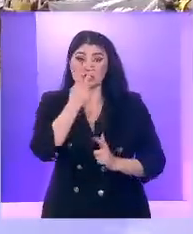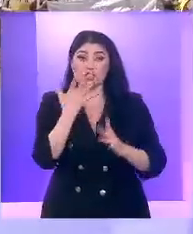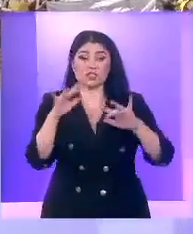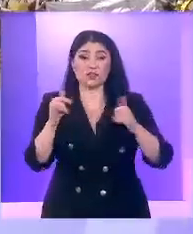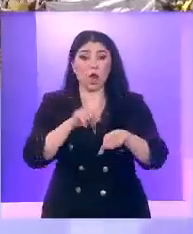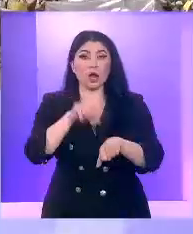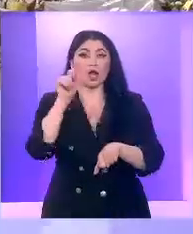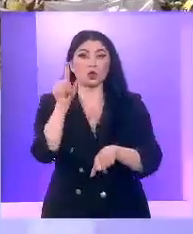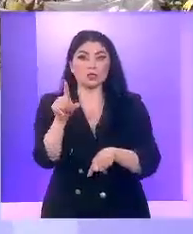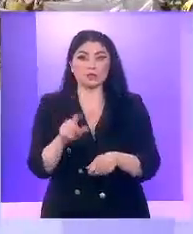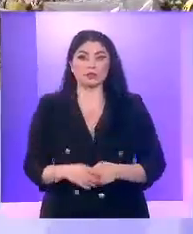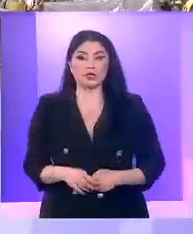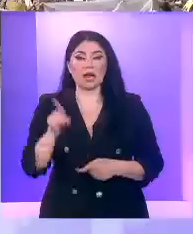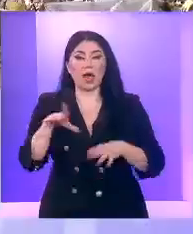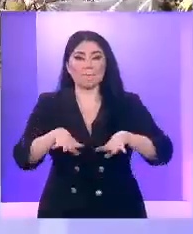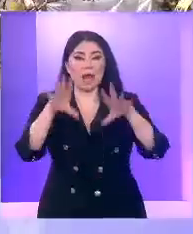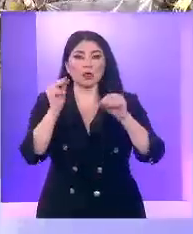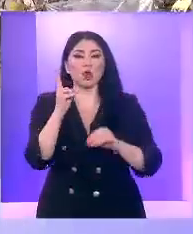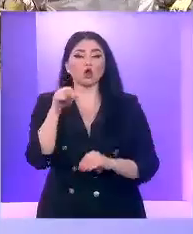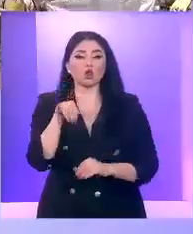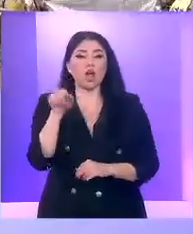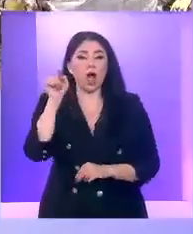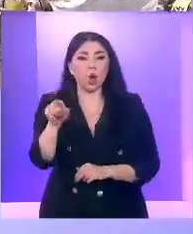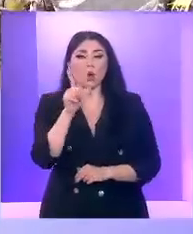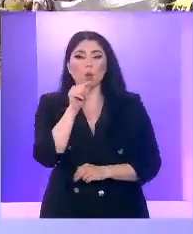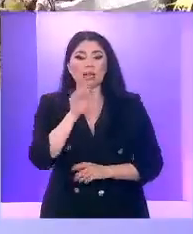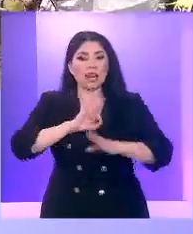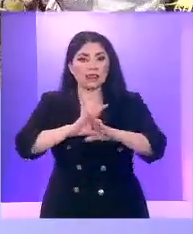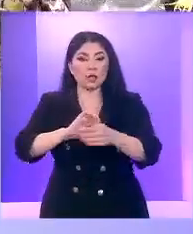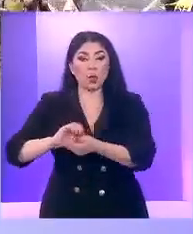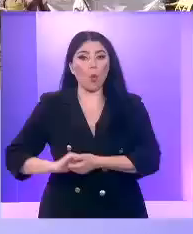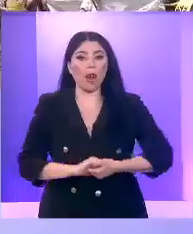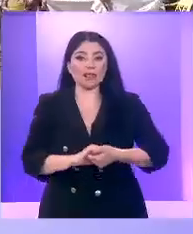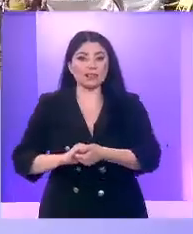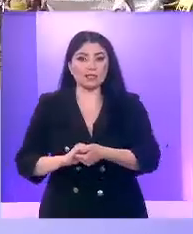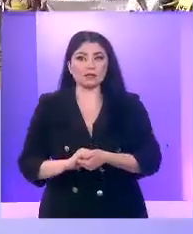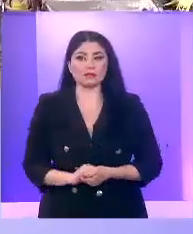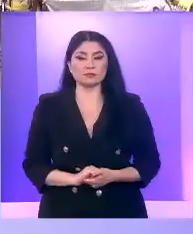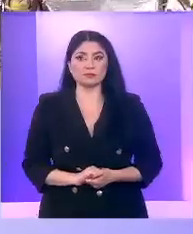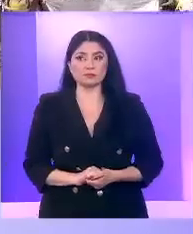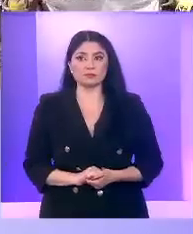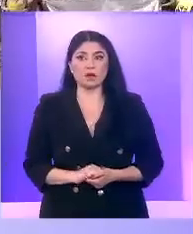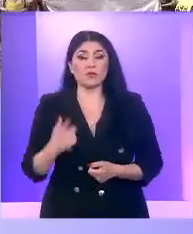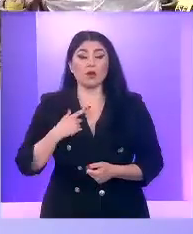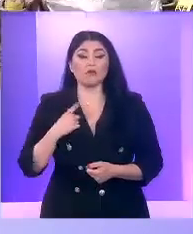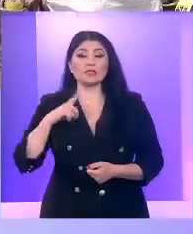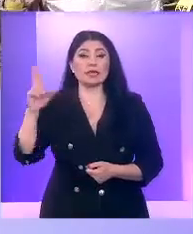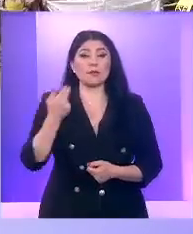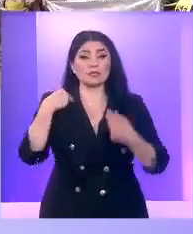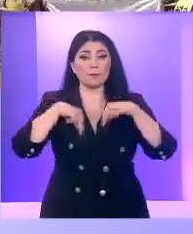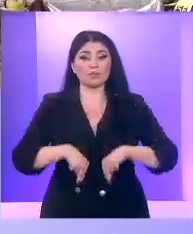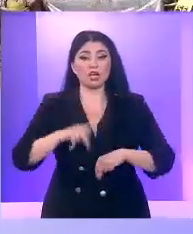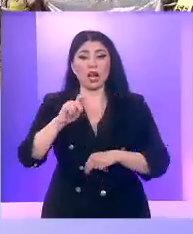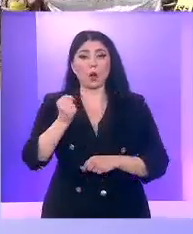ora 12 la Palatul Cotroceni, acolo unde liderii coaliției au fost convocați de președintele Klaus